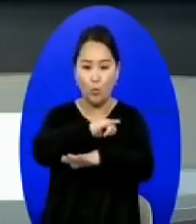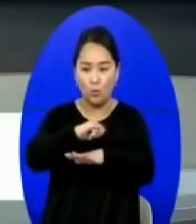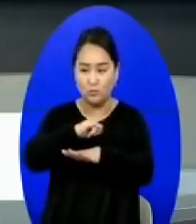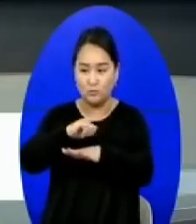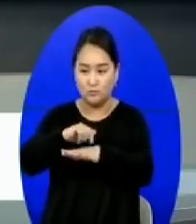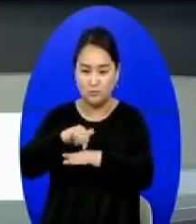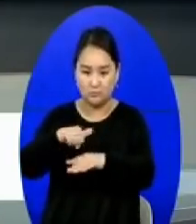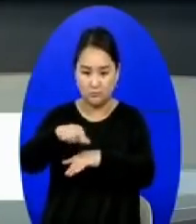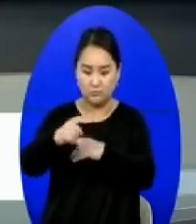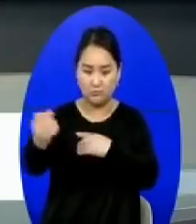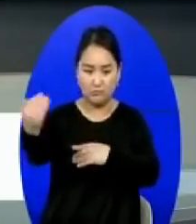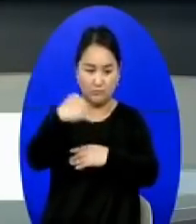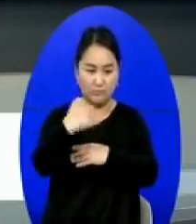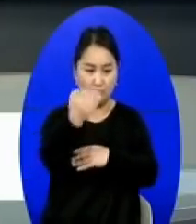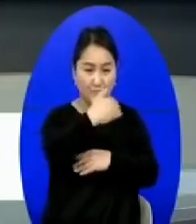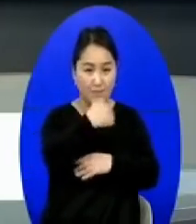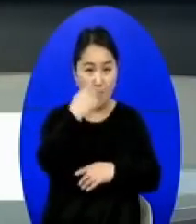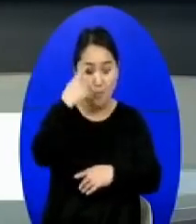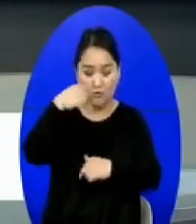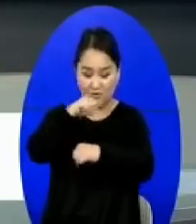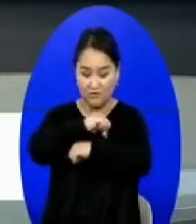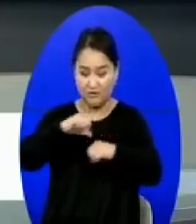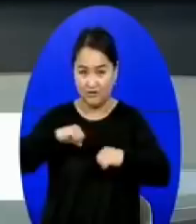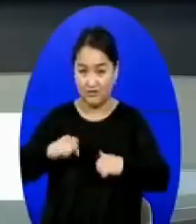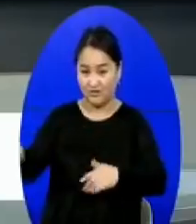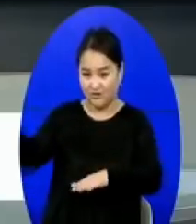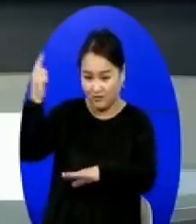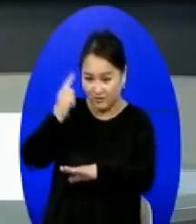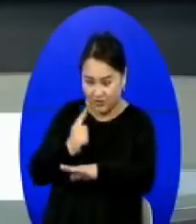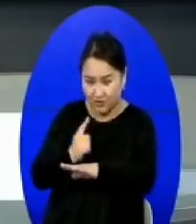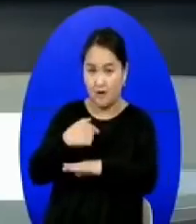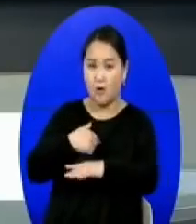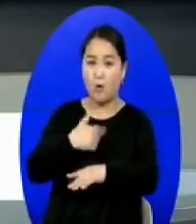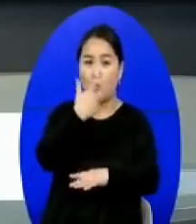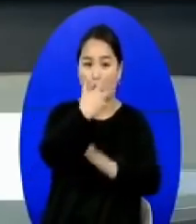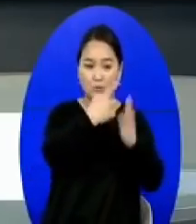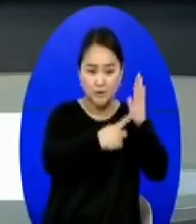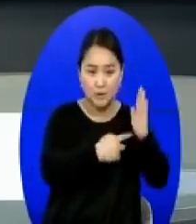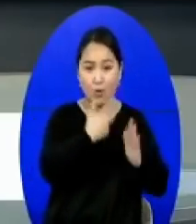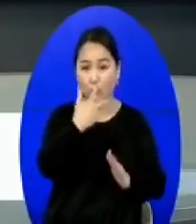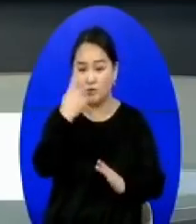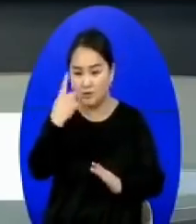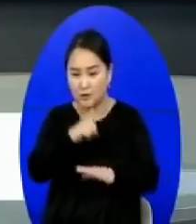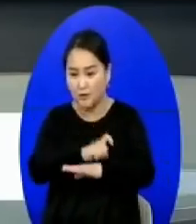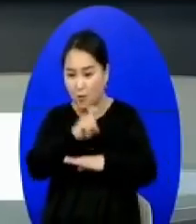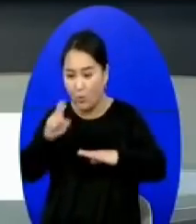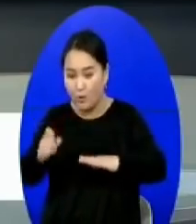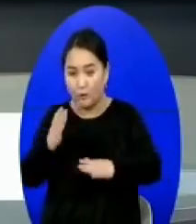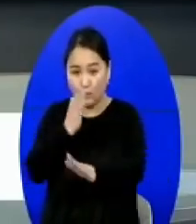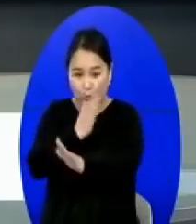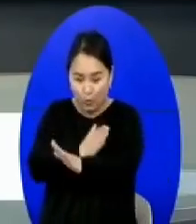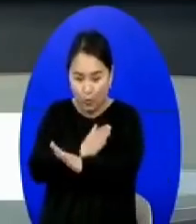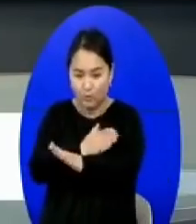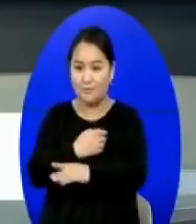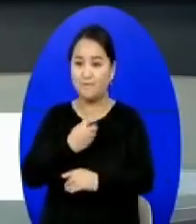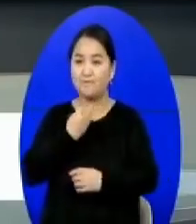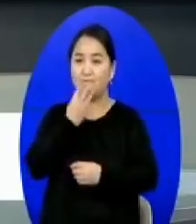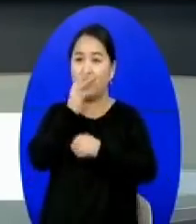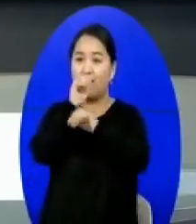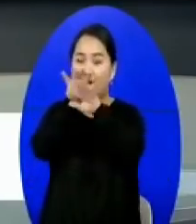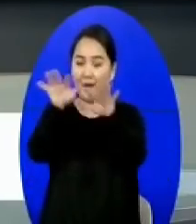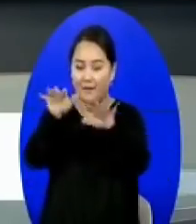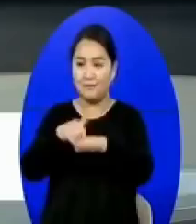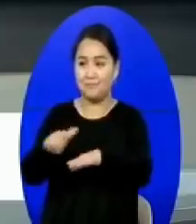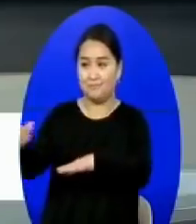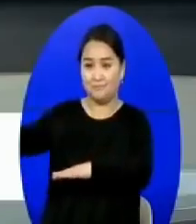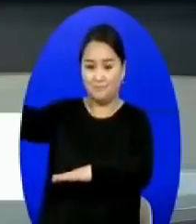дамжиж эх орондоо зорчиж байгаа Монгол улсын иргэдийн мөн өнөөдрөөс 3-р сарын 30-ны өдрийг дуустал зөвхөн Агаарын замын Буян